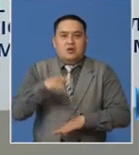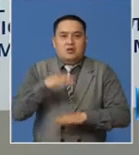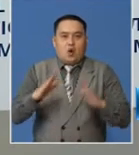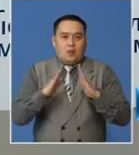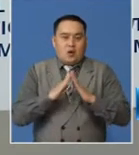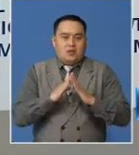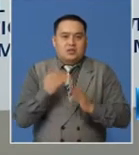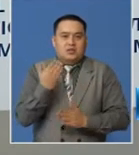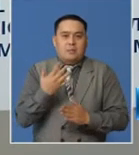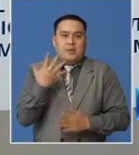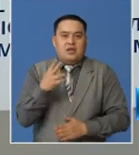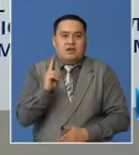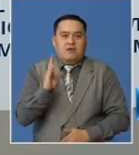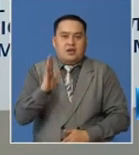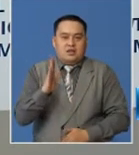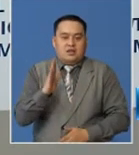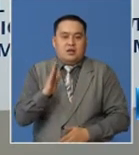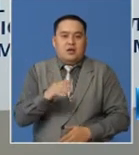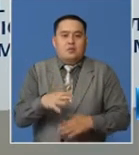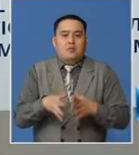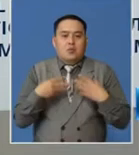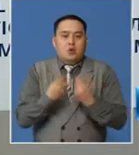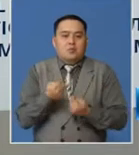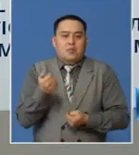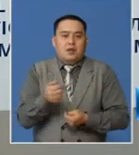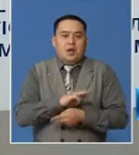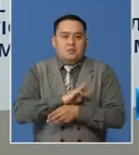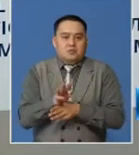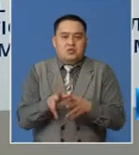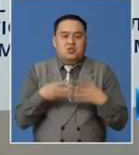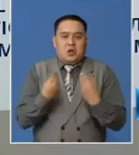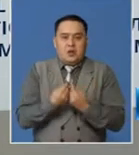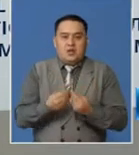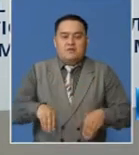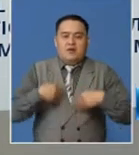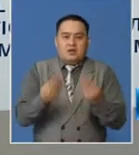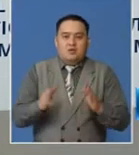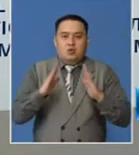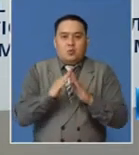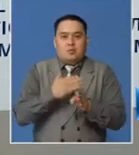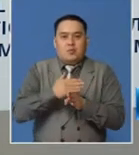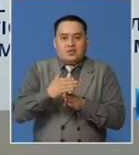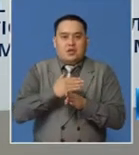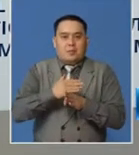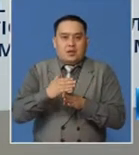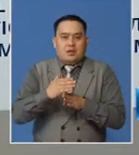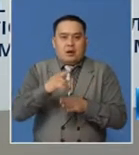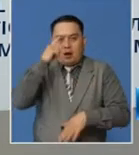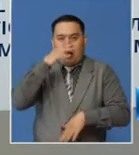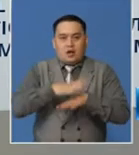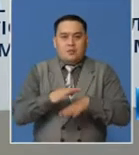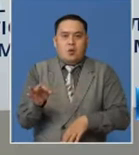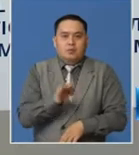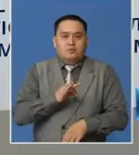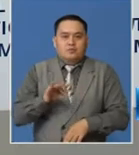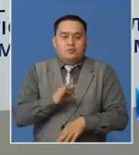дому. Из них 5 квартир выделим многодетным и малообеспеченным семьям. Выдавать жилье будем по очереди. Также аким области